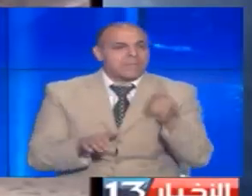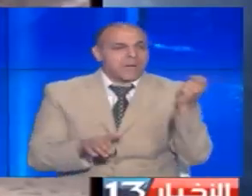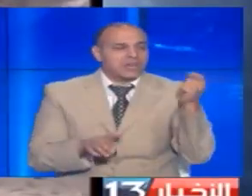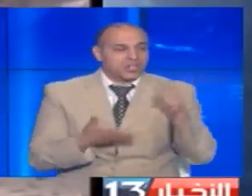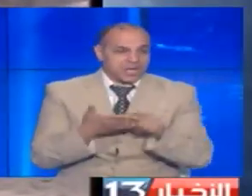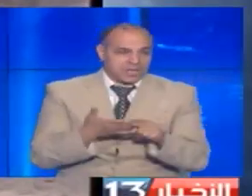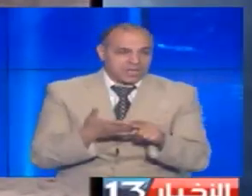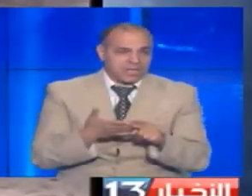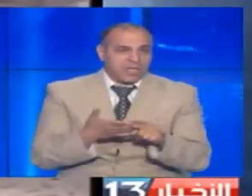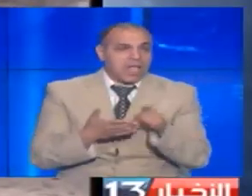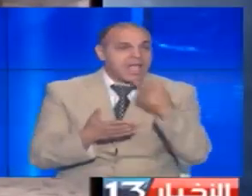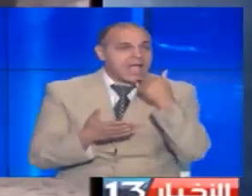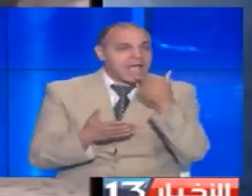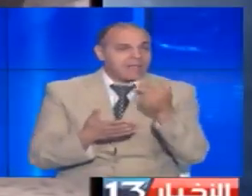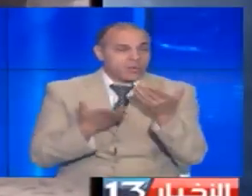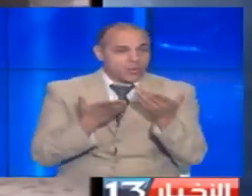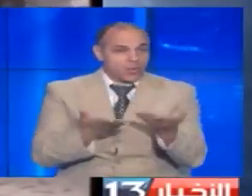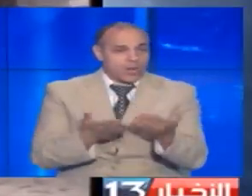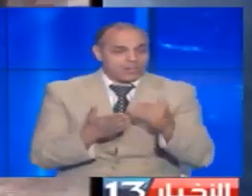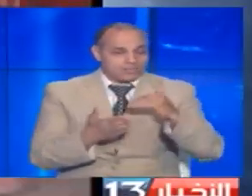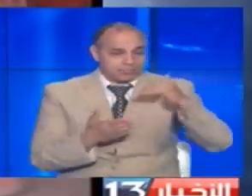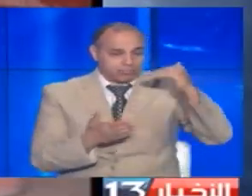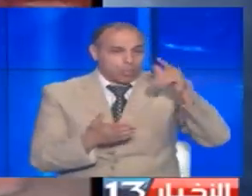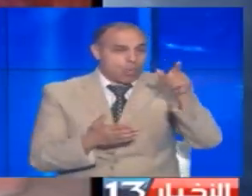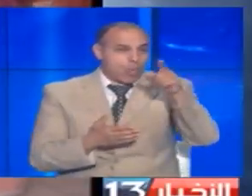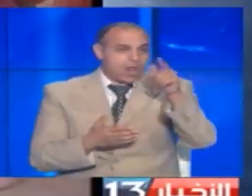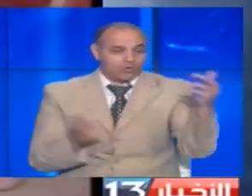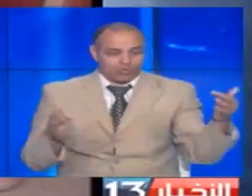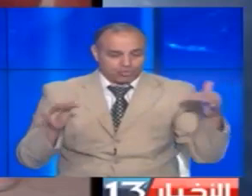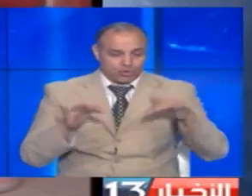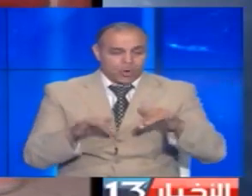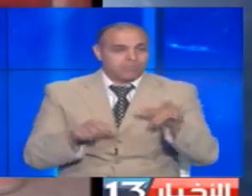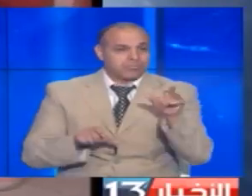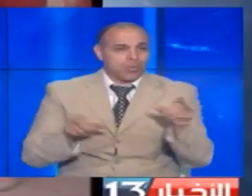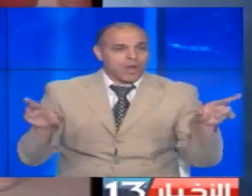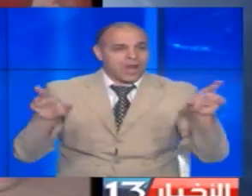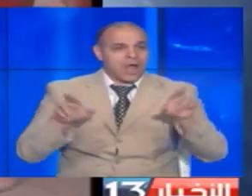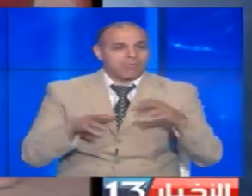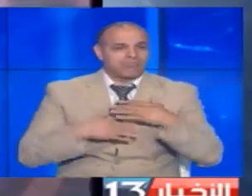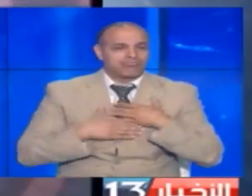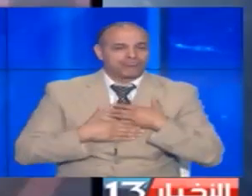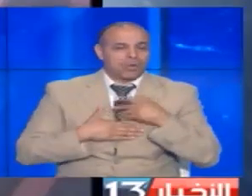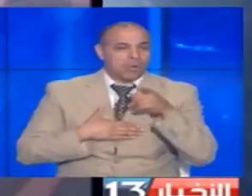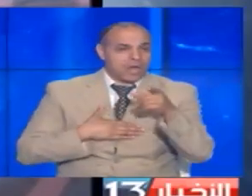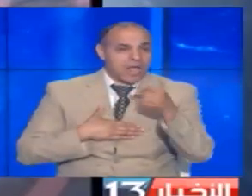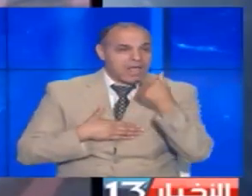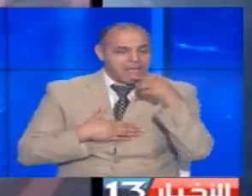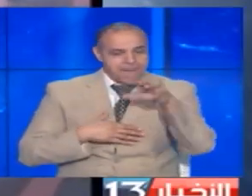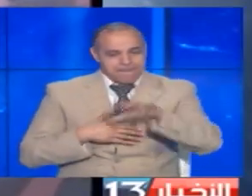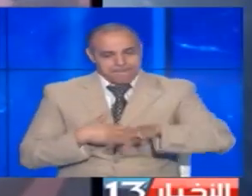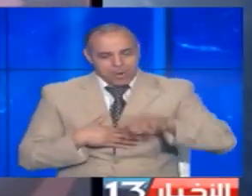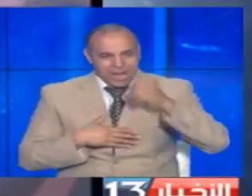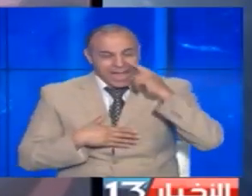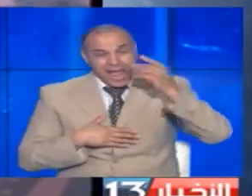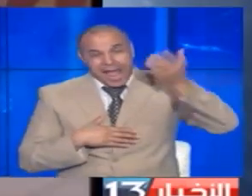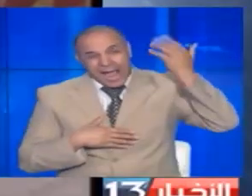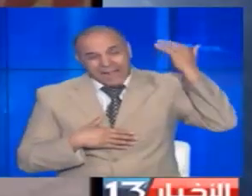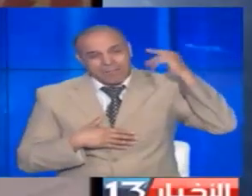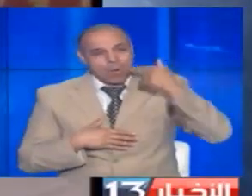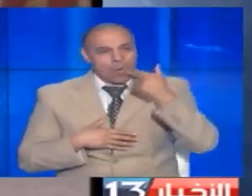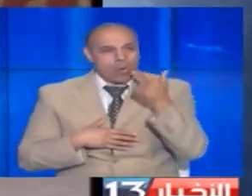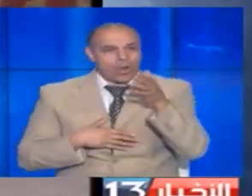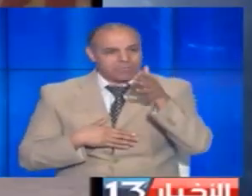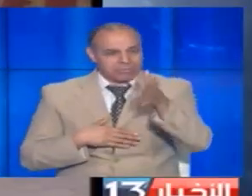التظاهره كانت مناسبه لكبار القريه الذين حضروا بكثافه والعوده بالحنين الى موقع العين القديمه التي تمثل